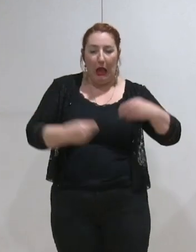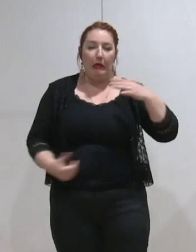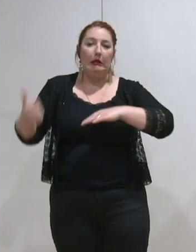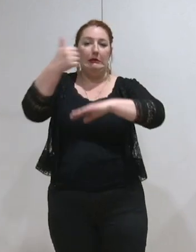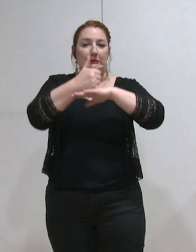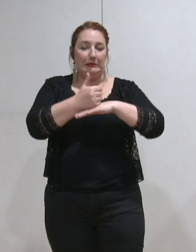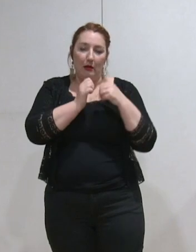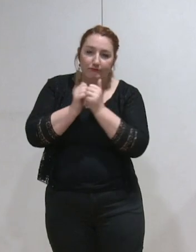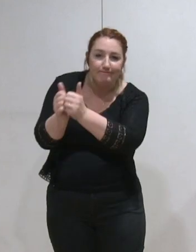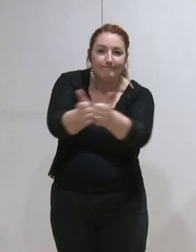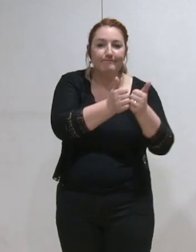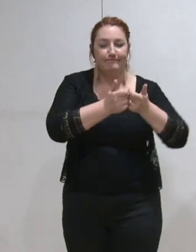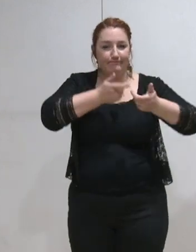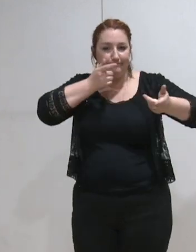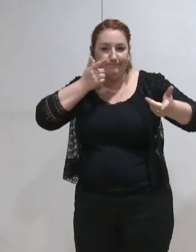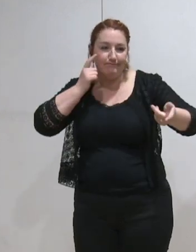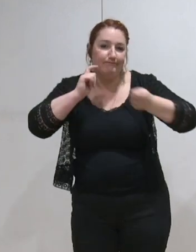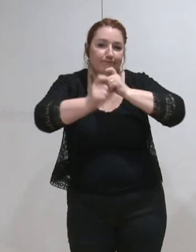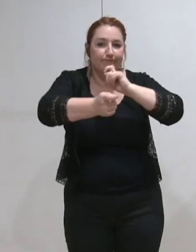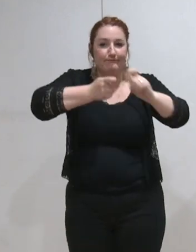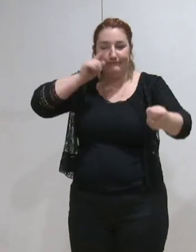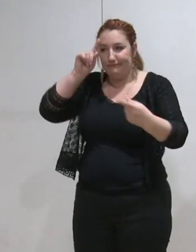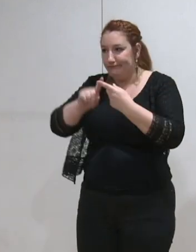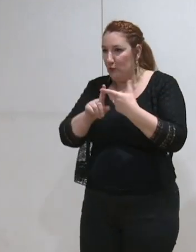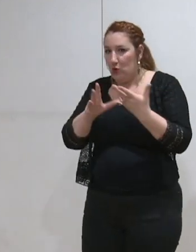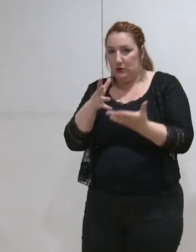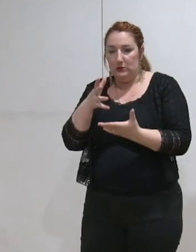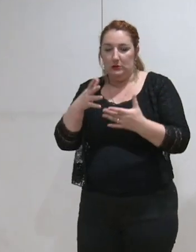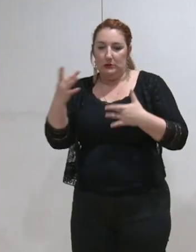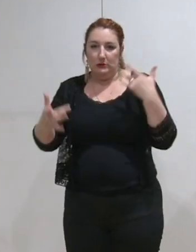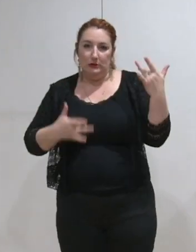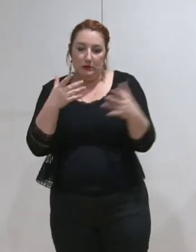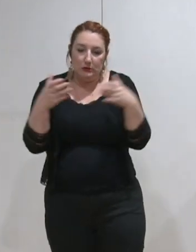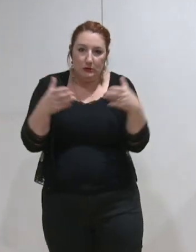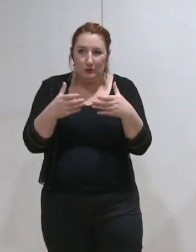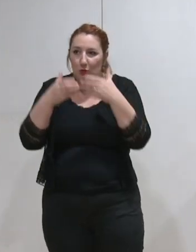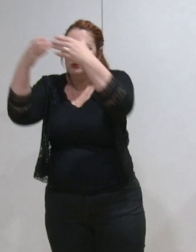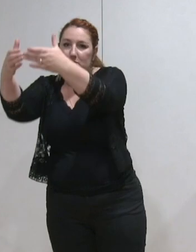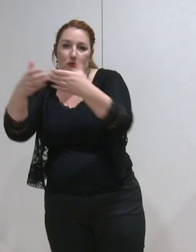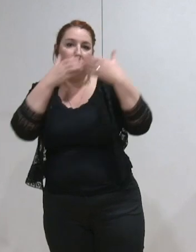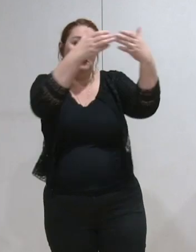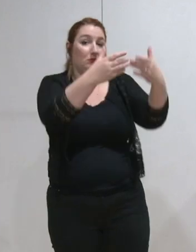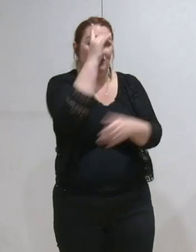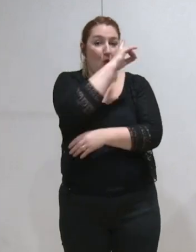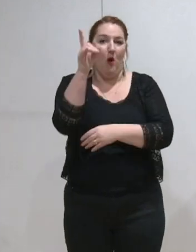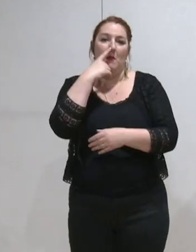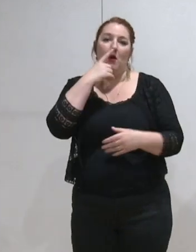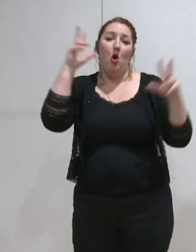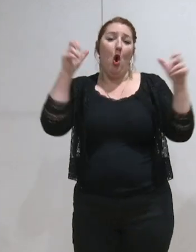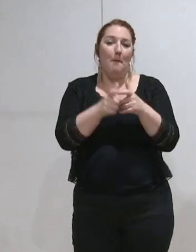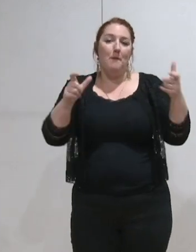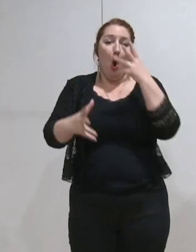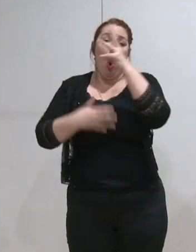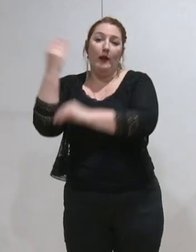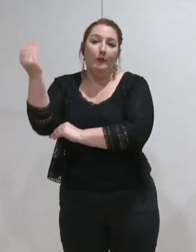cette ce ce ce travail et not notamment regarder évidemment la forme d'un hors les murs et par l'adjointe par l'action de